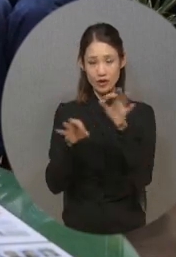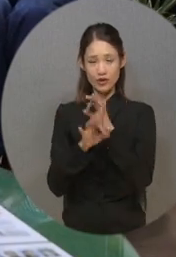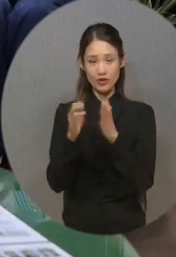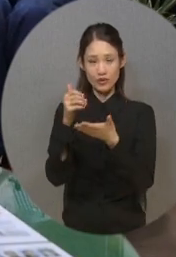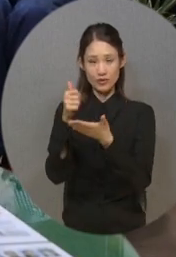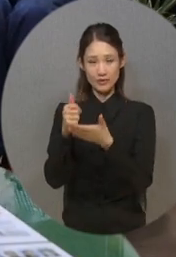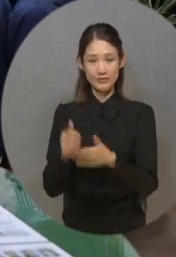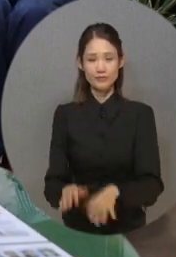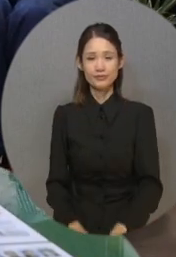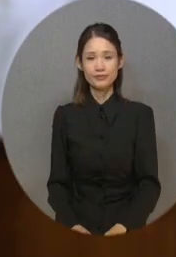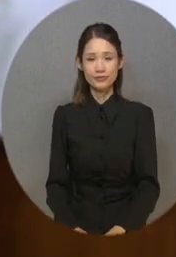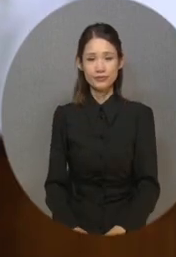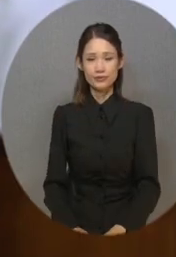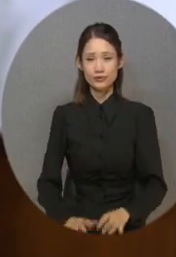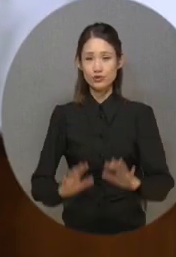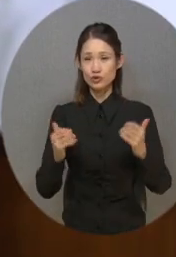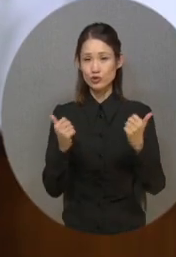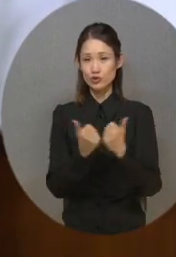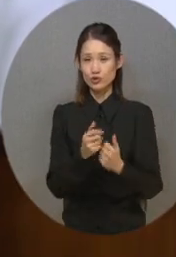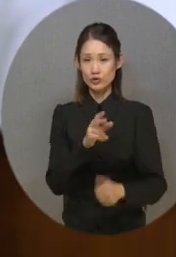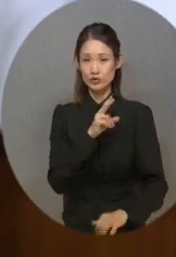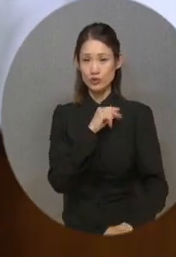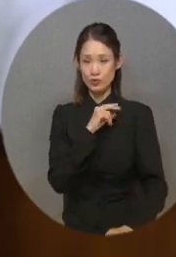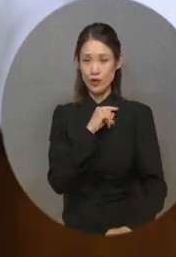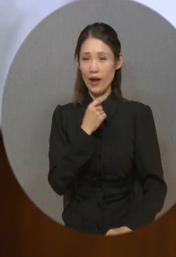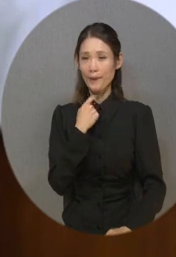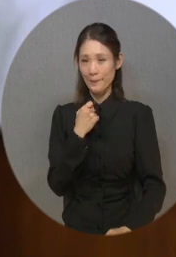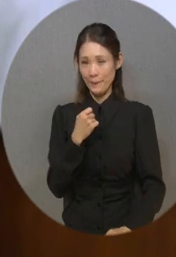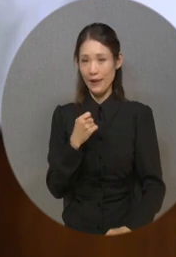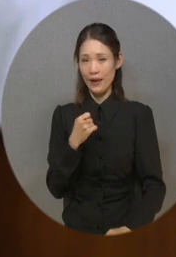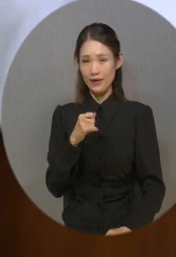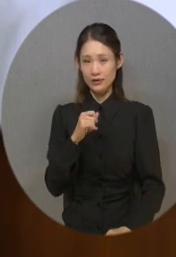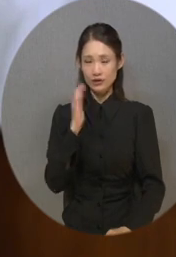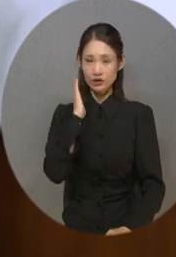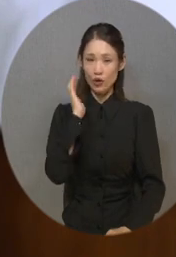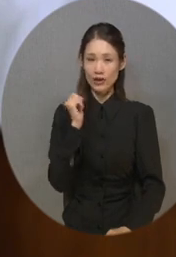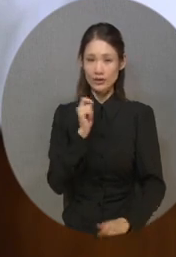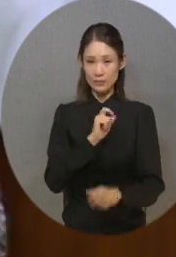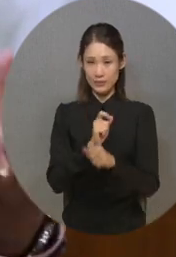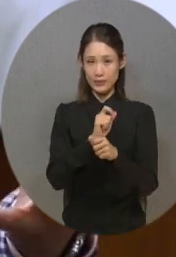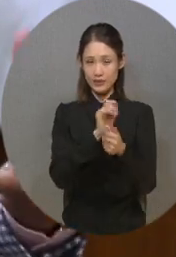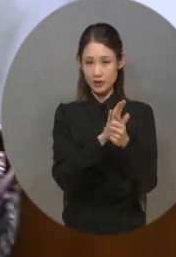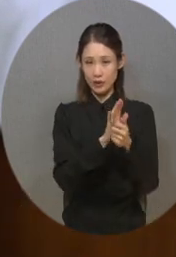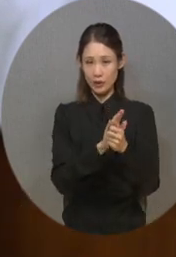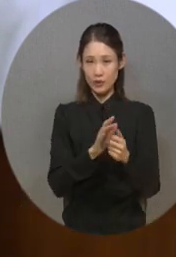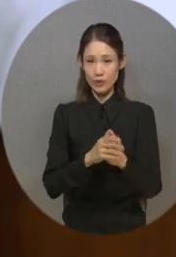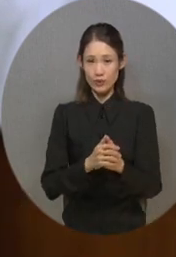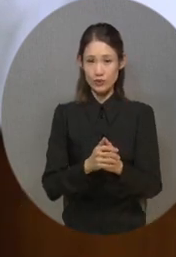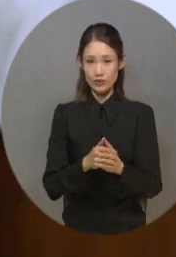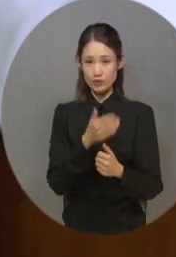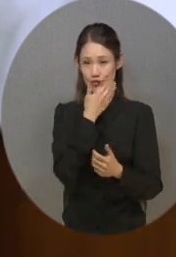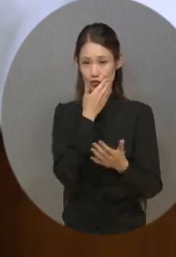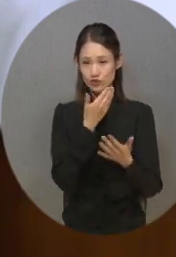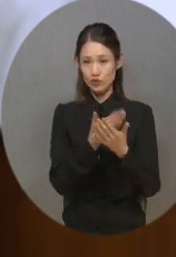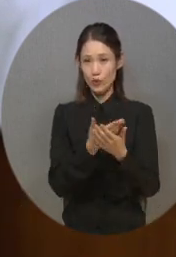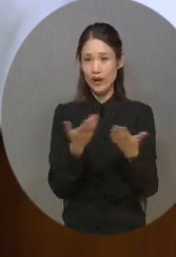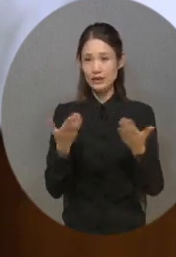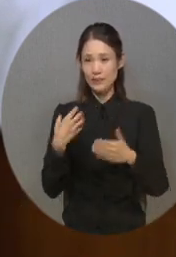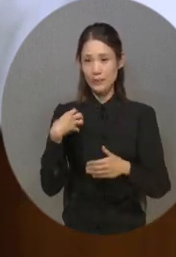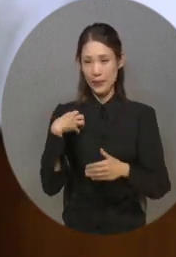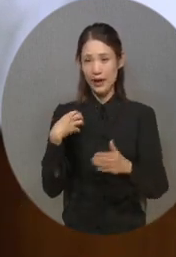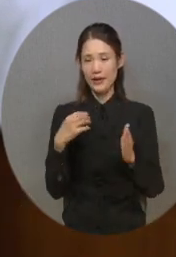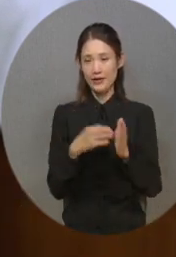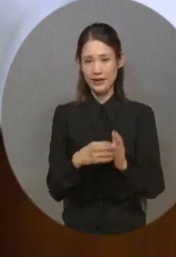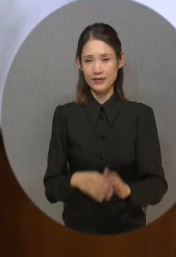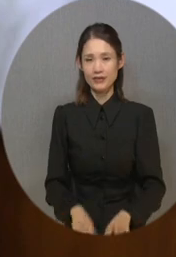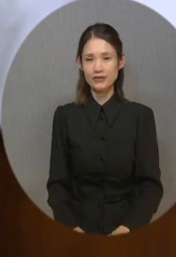이제 경제부시장님은 예, 국회의원도 하셨고 청와대 비서관도 하셨고 코트라에서 중책도 마셨어요. 아. 그래서